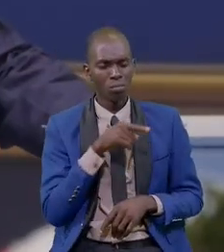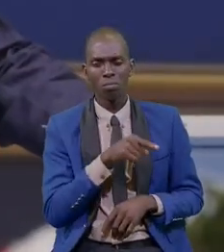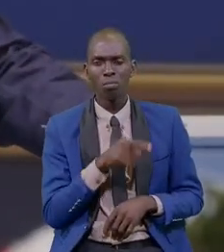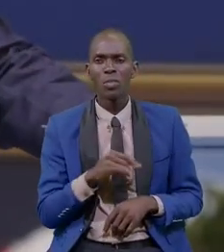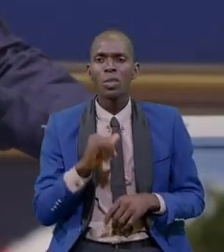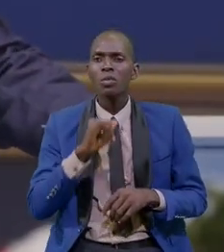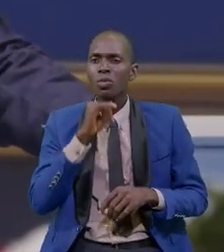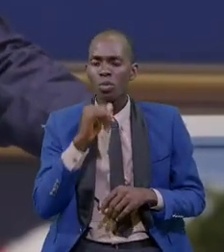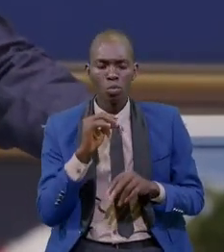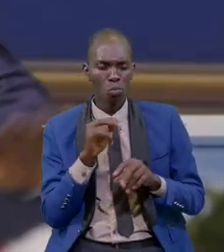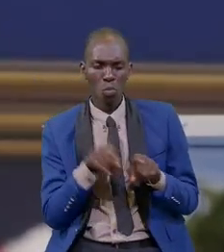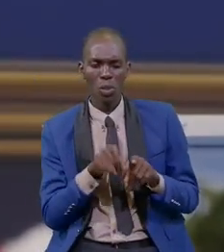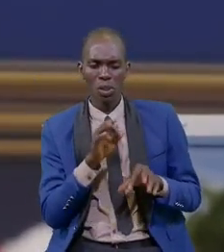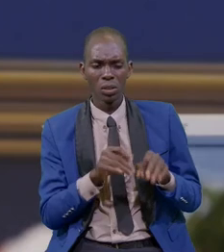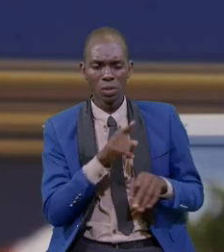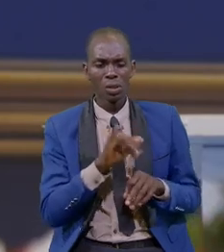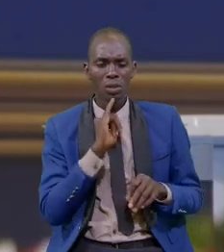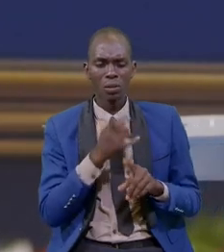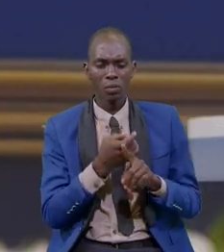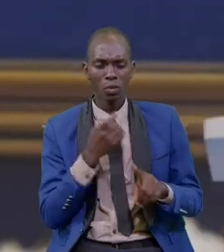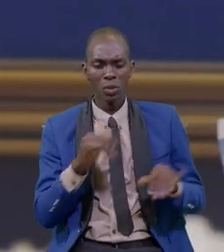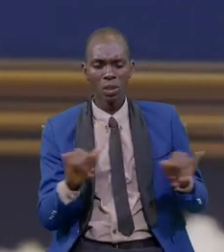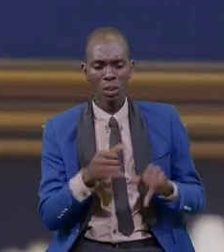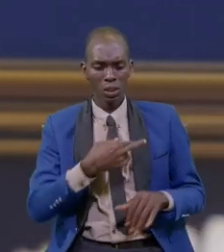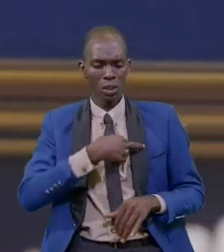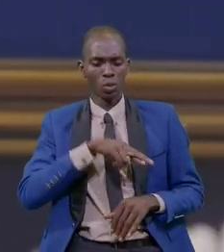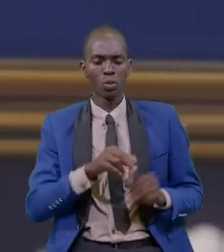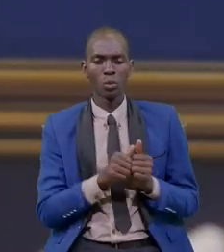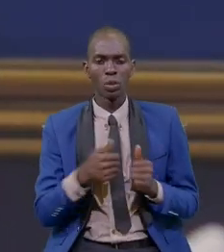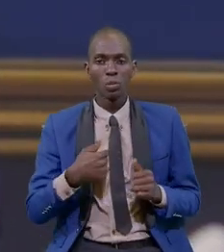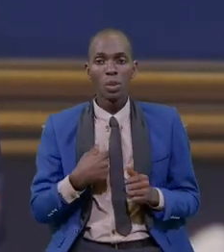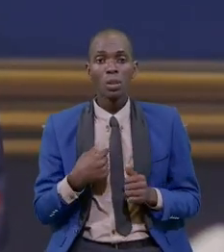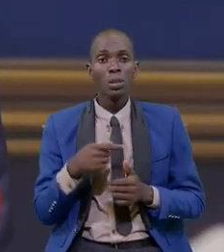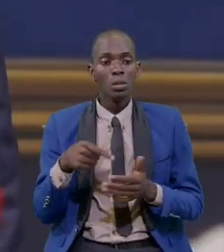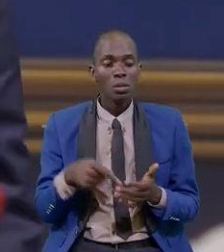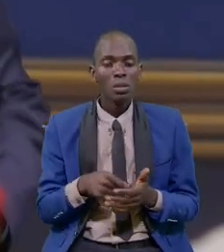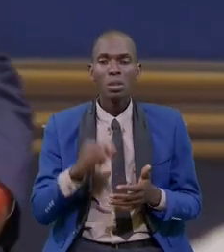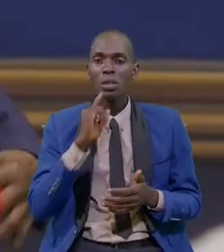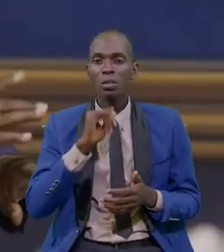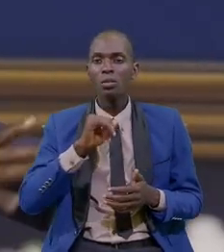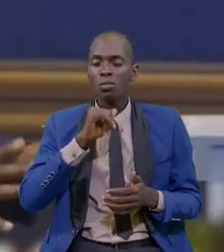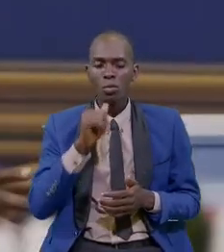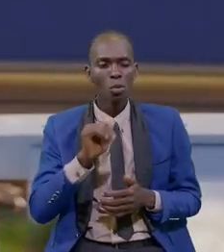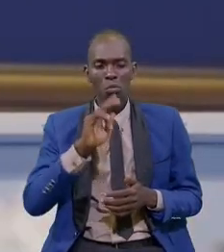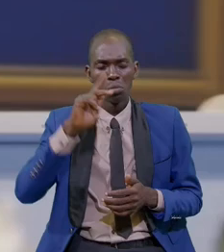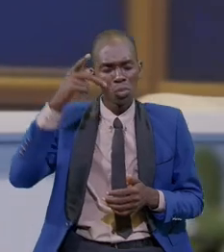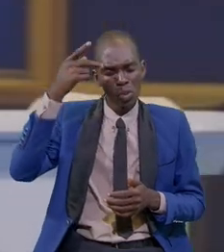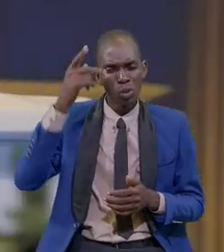vient de ma religion. Non, ce n'est pas la politique ici. Ce n'est pas la